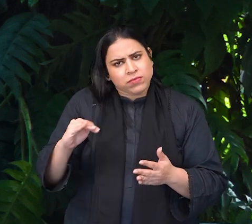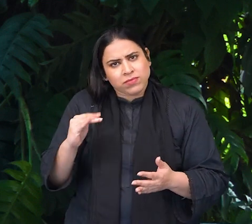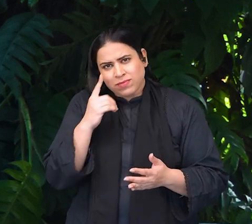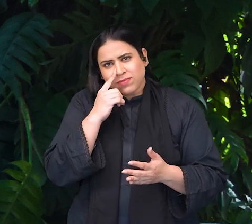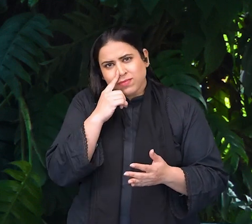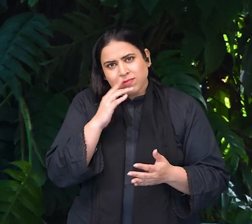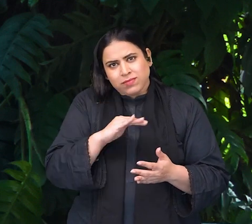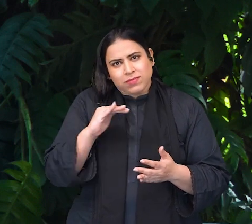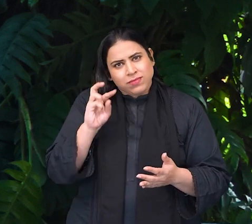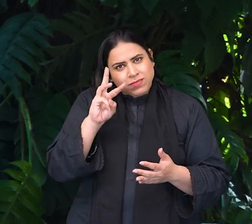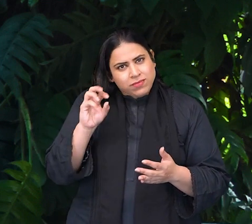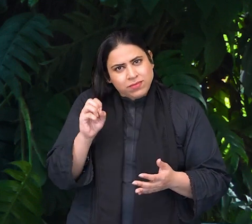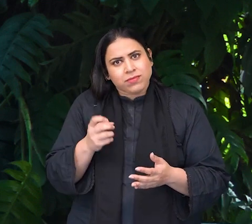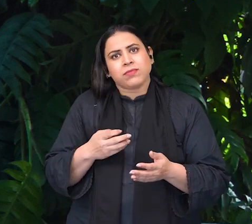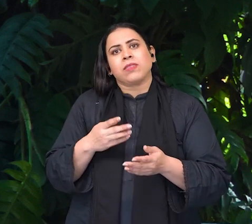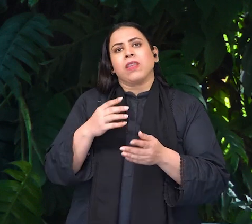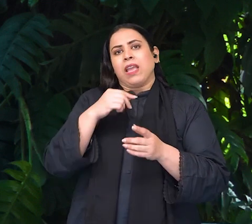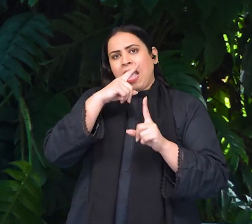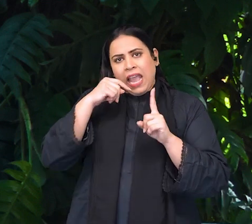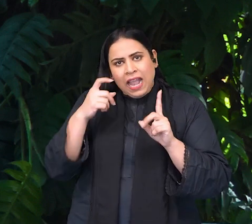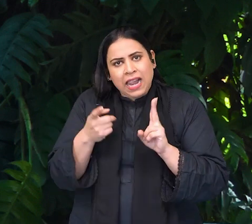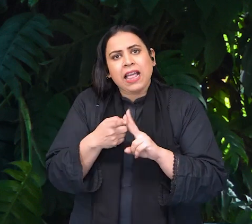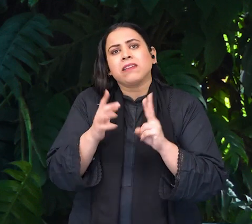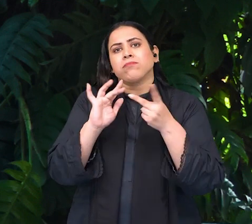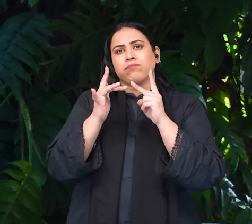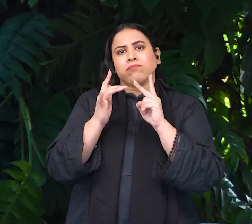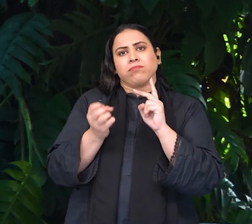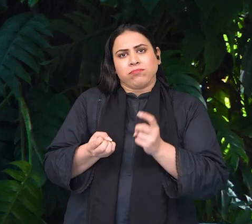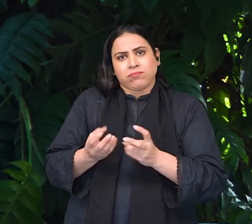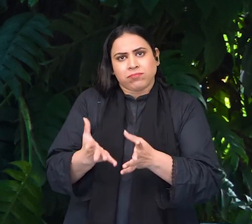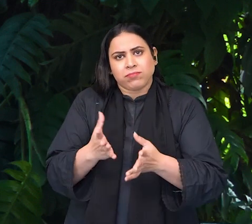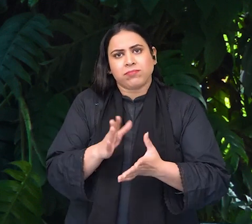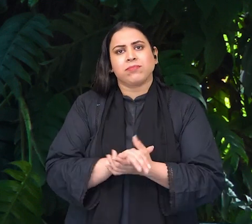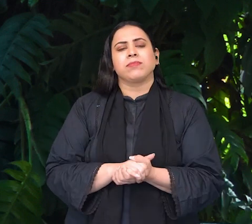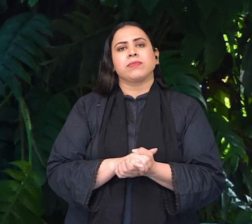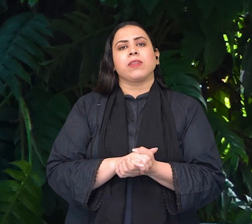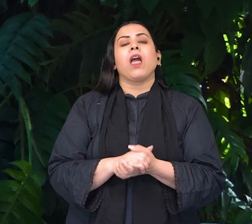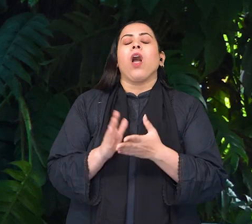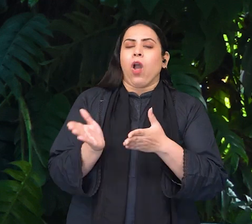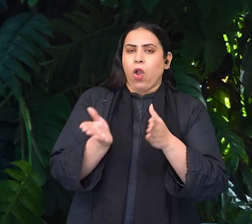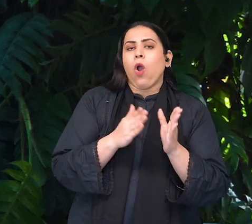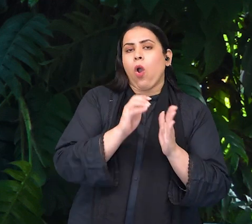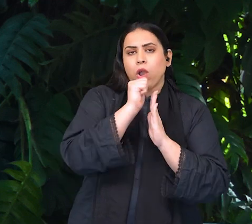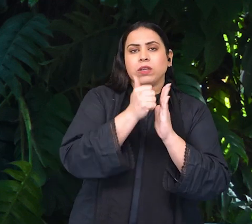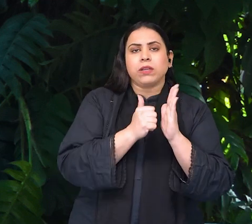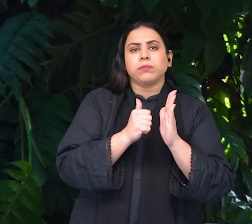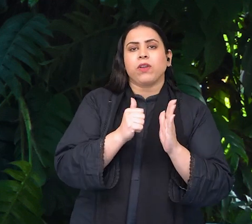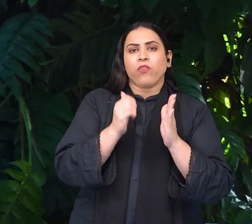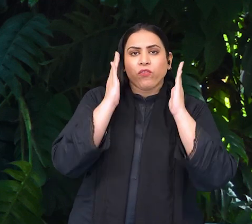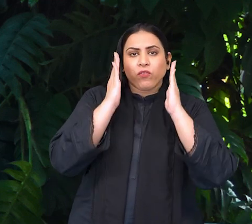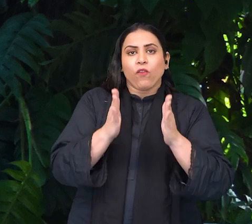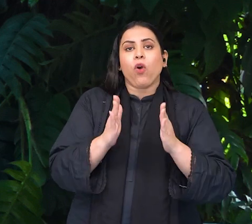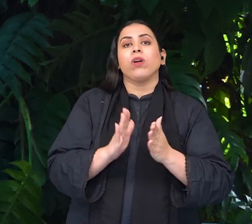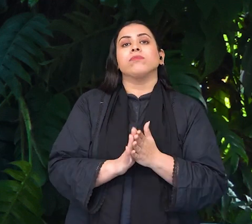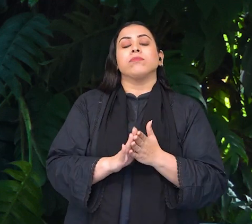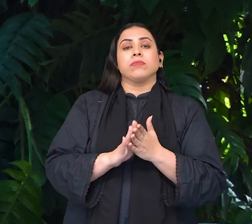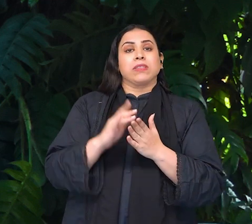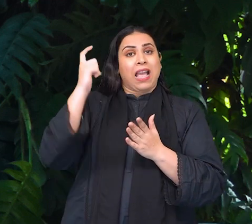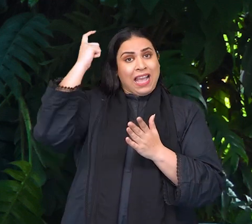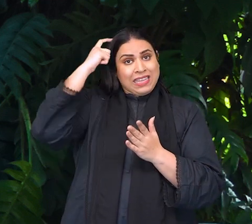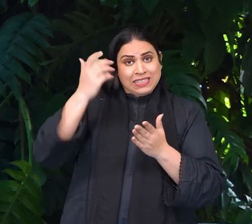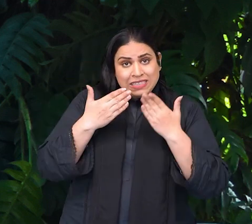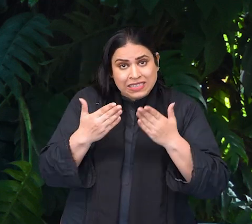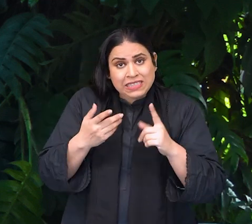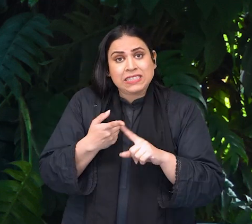हमने इन बच्चों को बेसिक डिजिटल लिटरेसी, बेसिक इंग्लिश लिटरेसी की ट्रेनिंग दी और इसके साथ साथ कुछ और भी सब्जेक्ट्स पर फोकस किया, जैसे